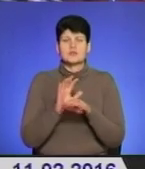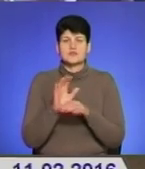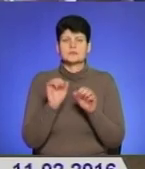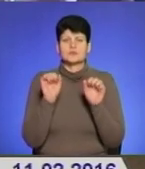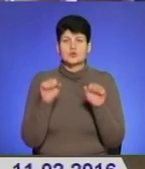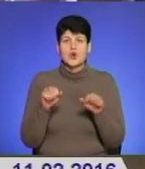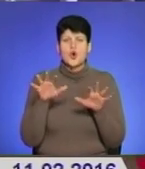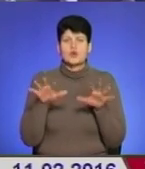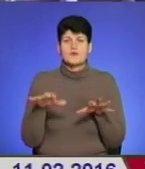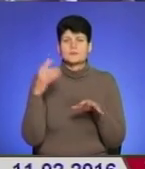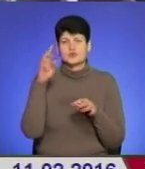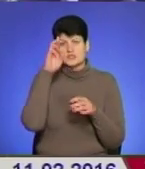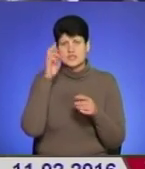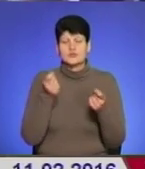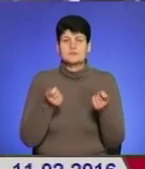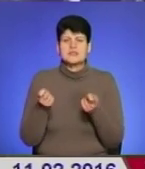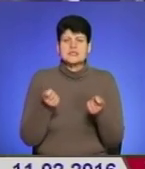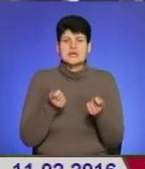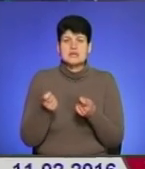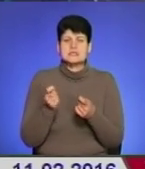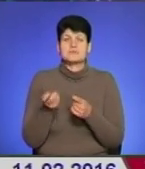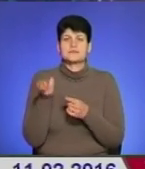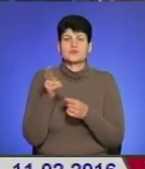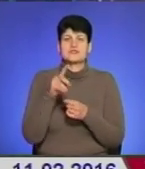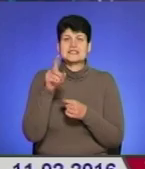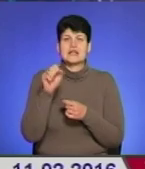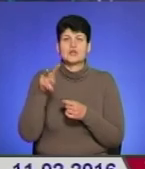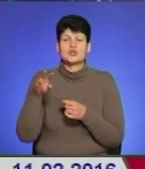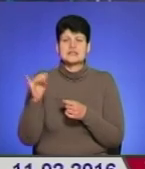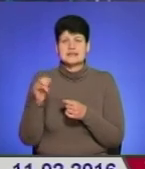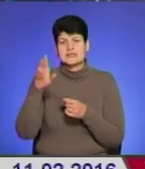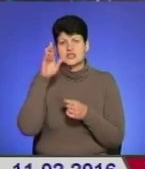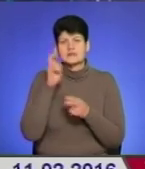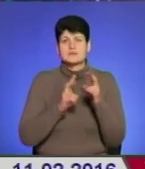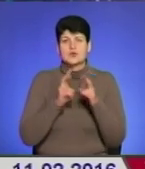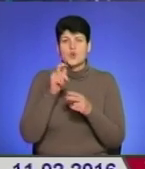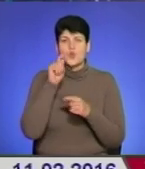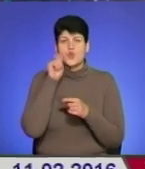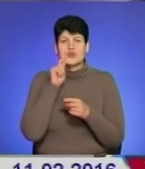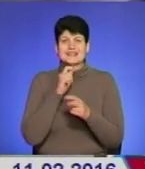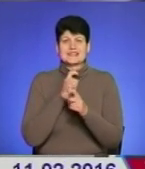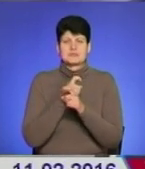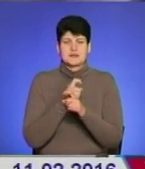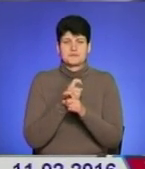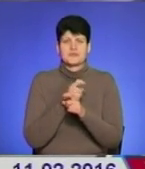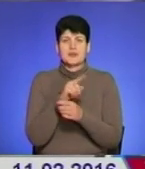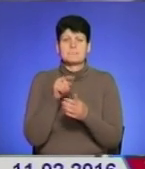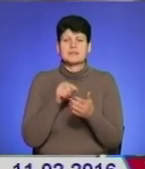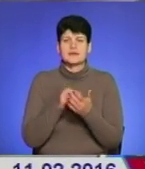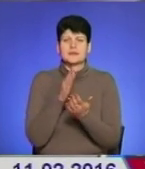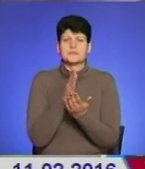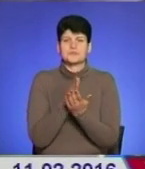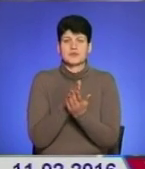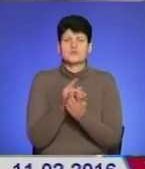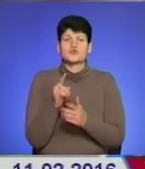потужностями голова обласної державної адміністрації відвідав Залозецьке державне підприємство «Укрспирт». Питання стоїть